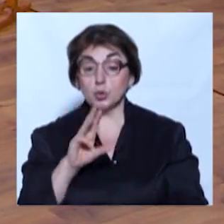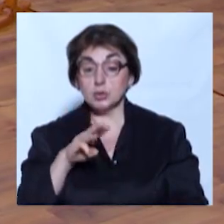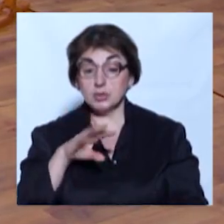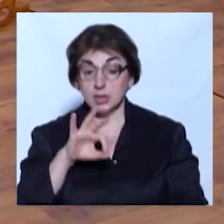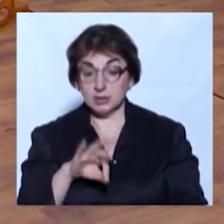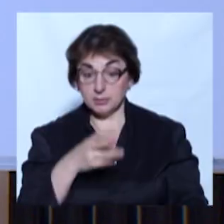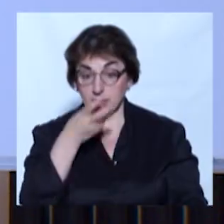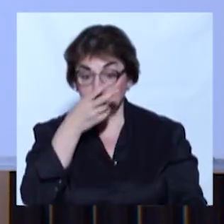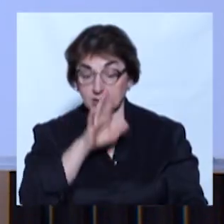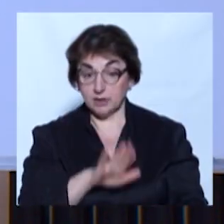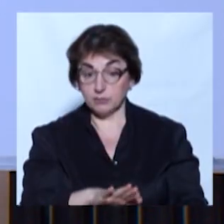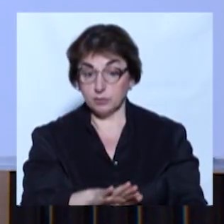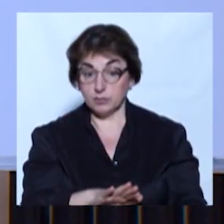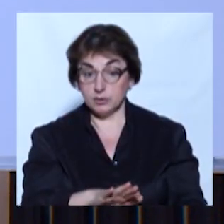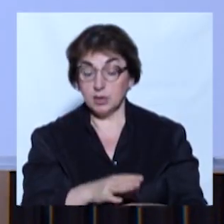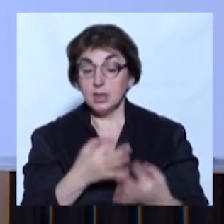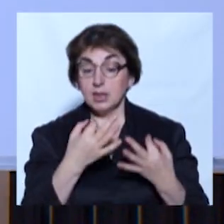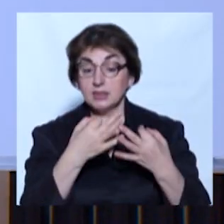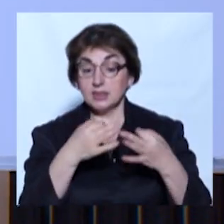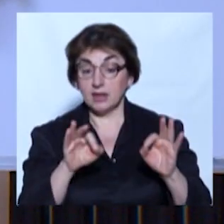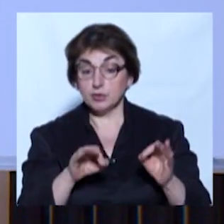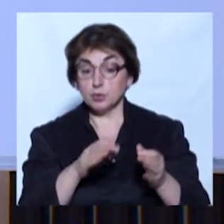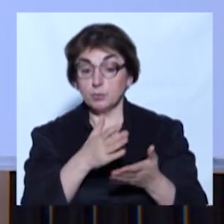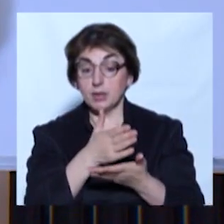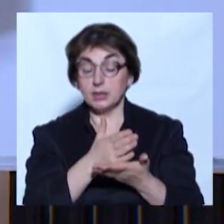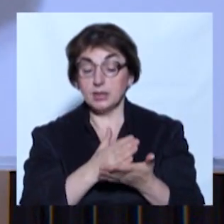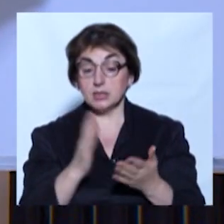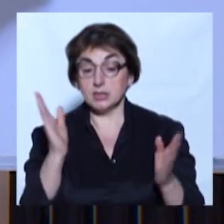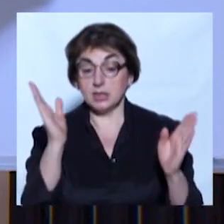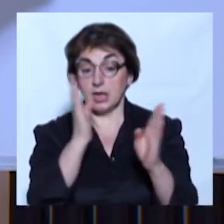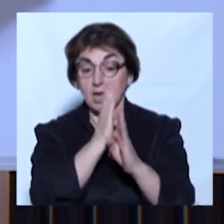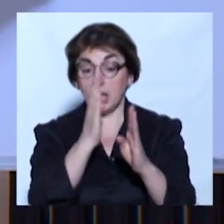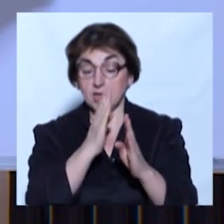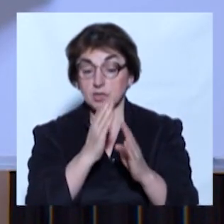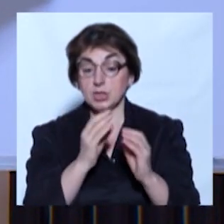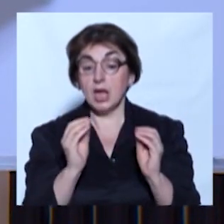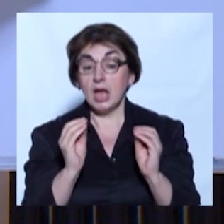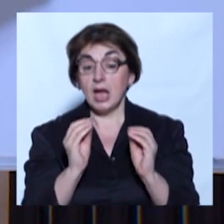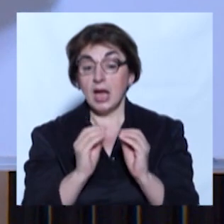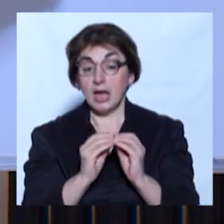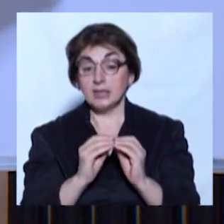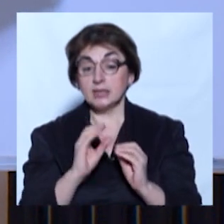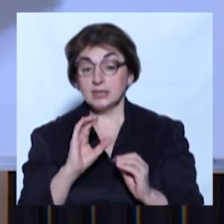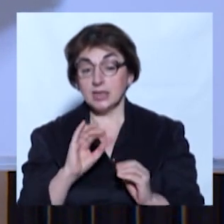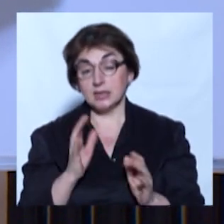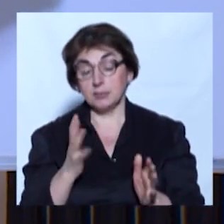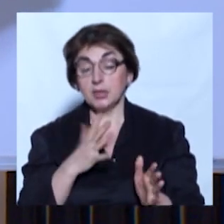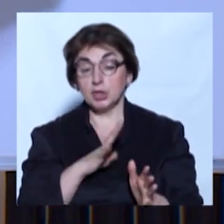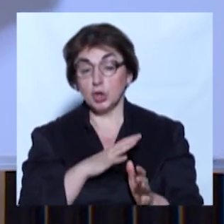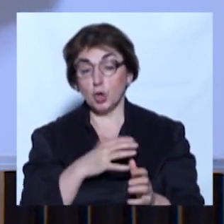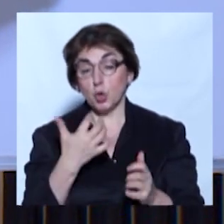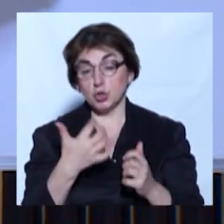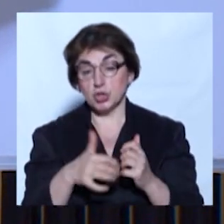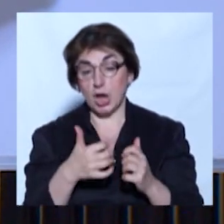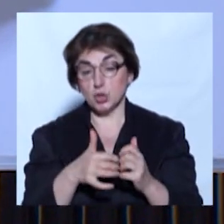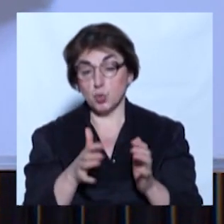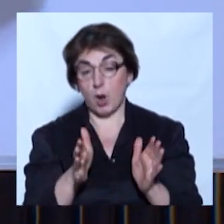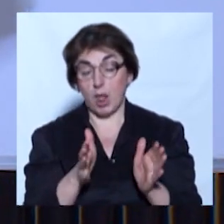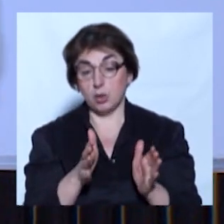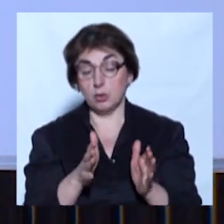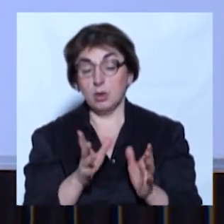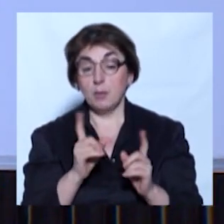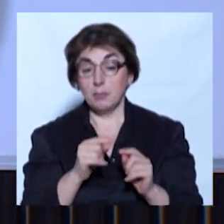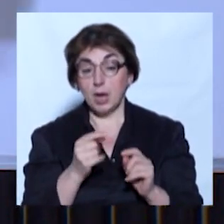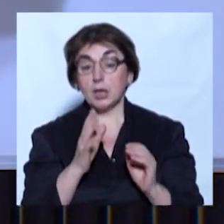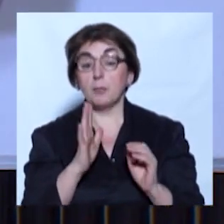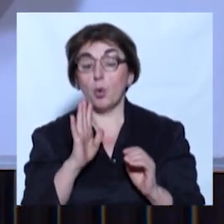Centimetri, Davdoveme, Tavisupalinazili, Anu Haeshi, Ati Centimetri Ro Sashualo, Magram Beurat